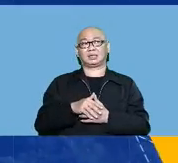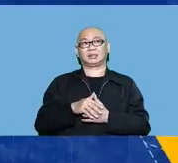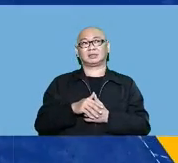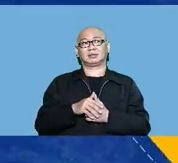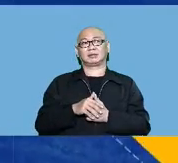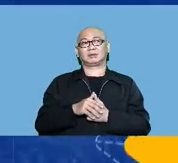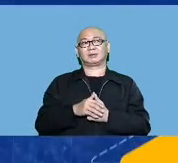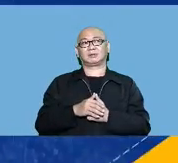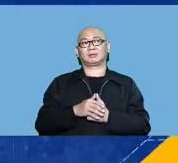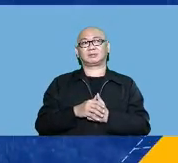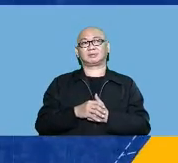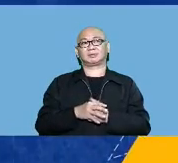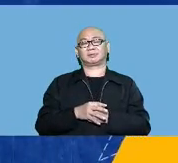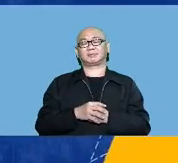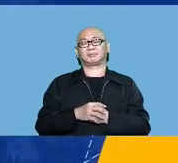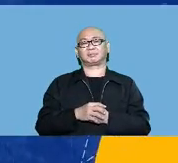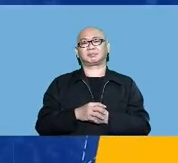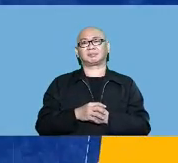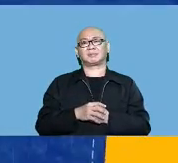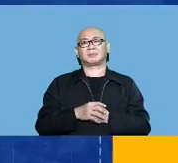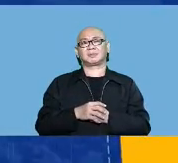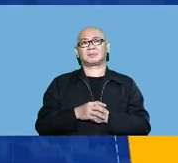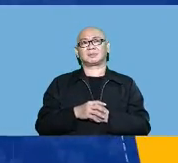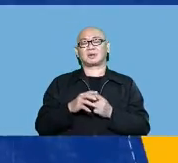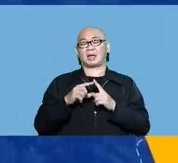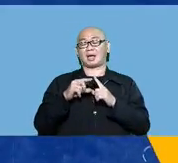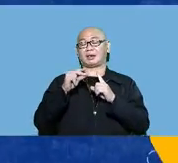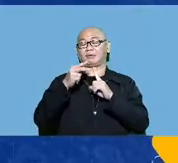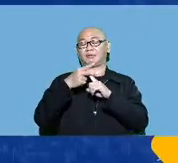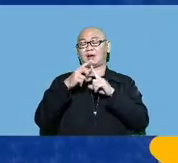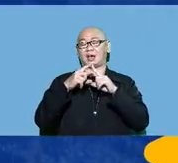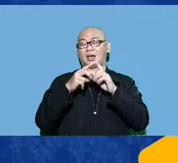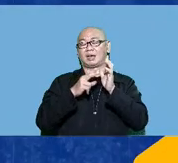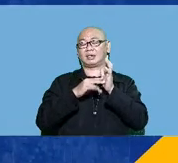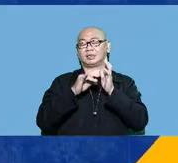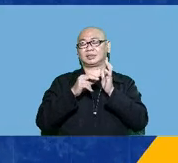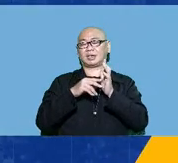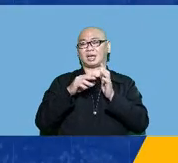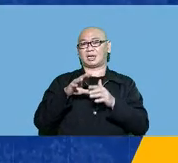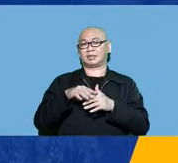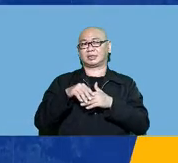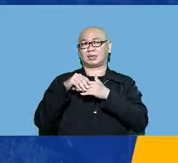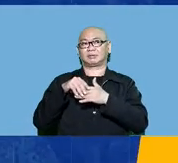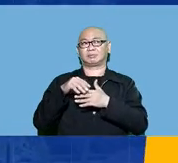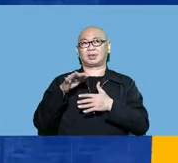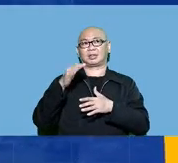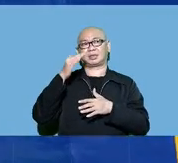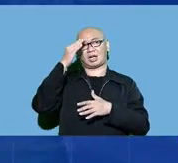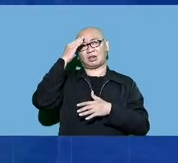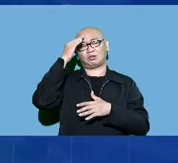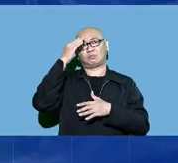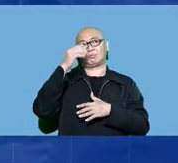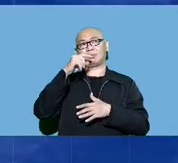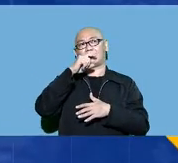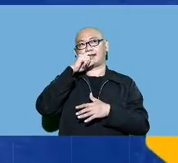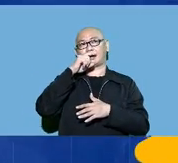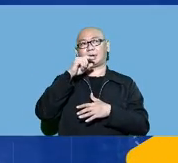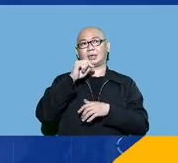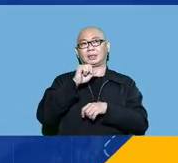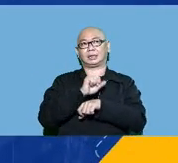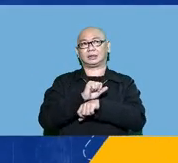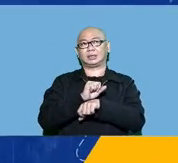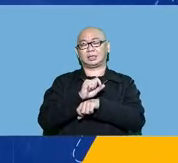Sari Kaneng SMH, lalu Arpanin Riantoyo yang saya ajak ke sana kemari biar tahu bapak kerja di mana. Dia tahu